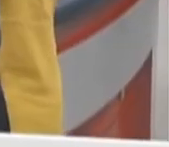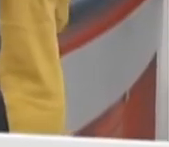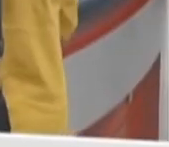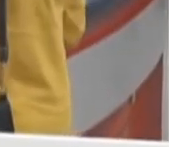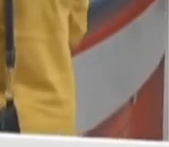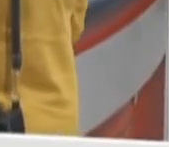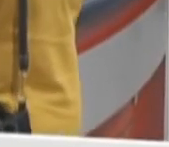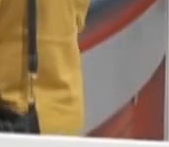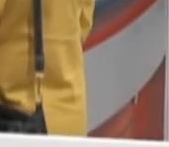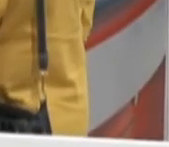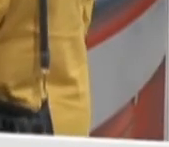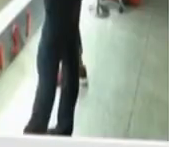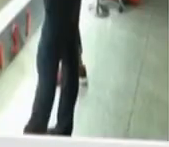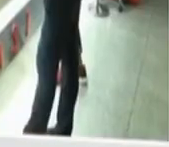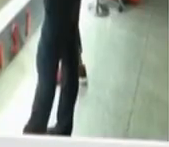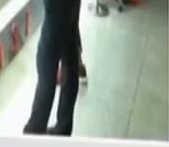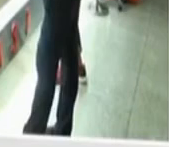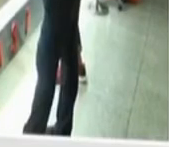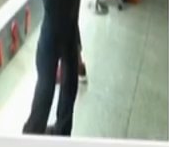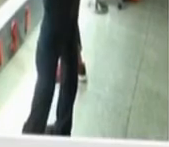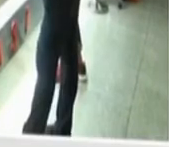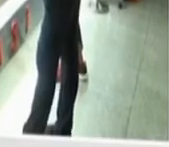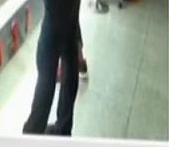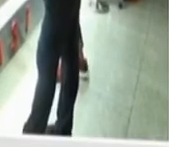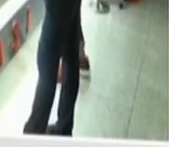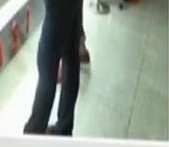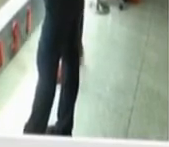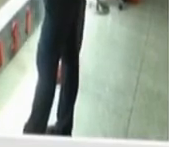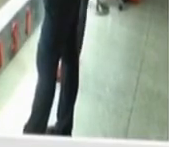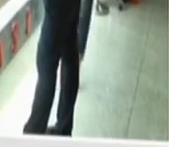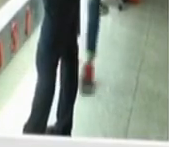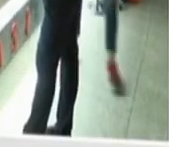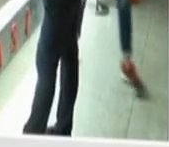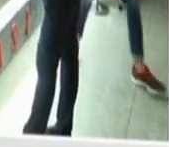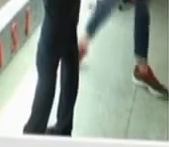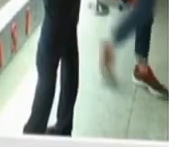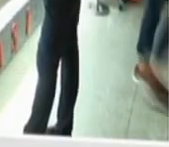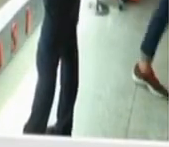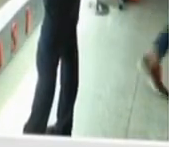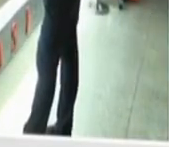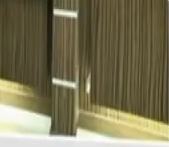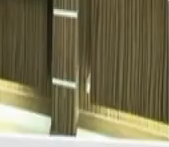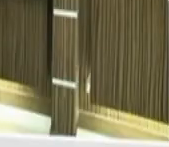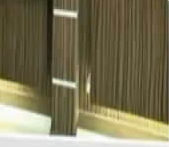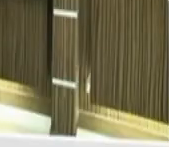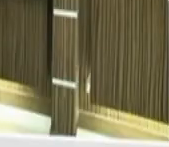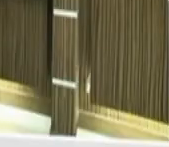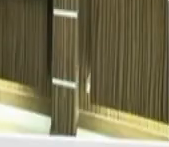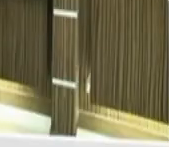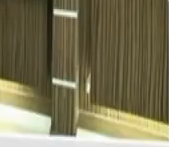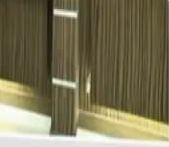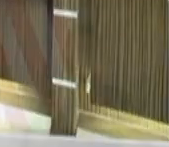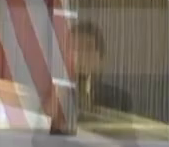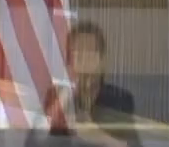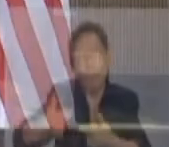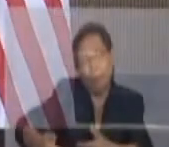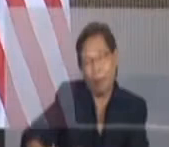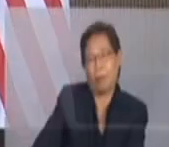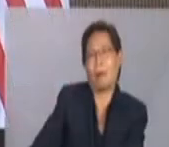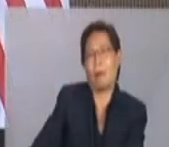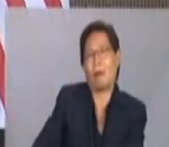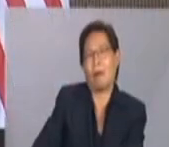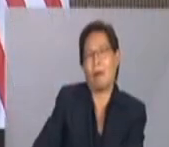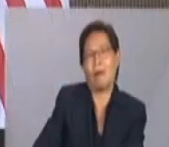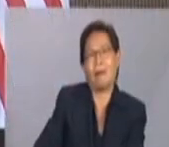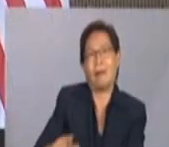yang Selamat bagi mereka yang punyai kesulitan penjagaan anak-anak di rumah rajaan membenarkan